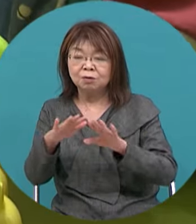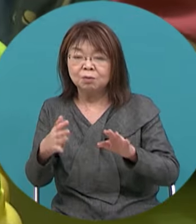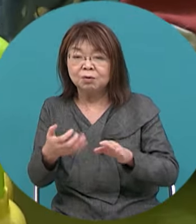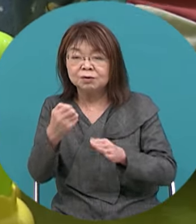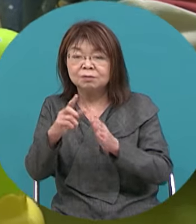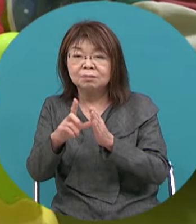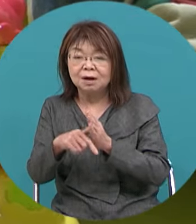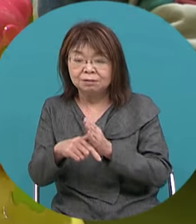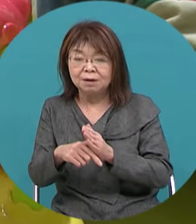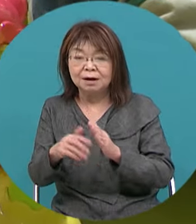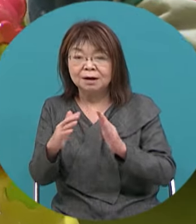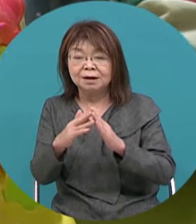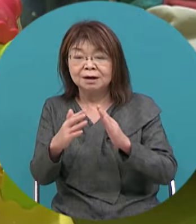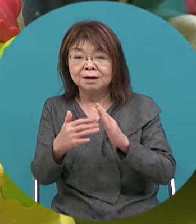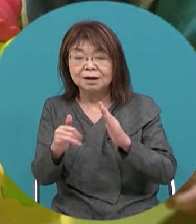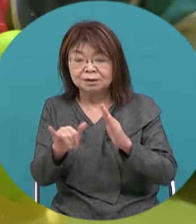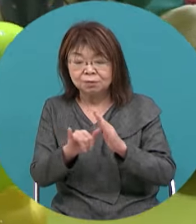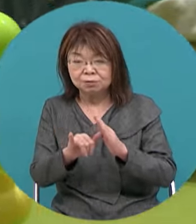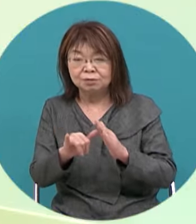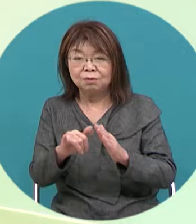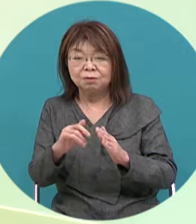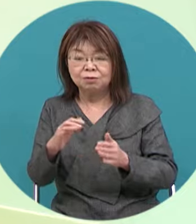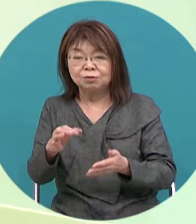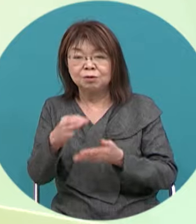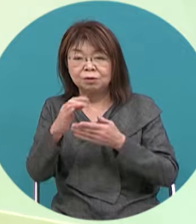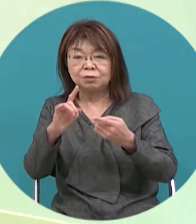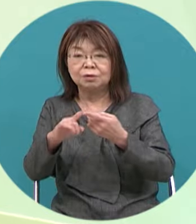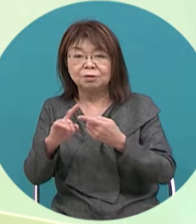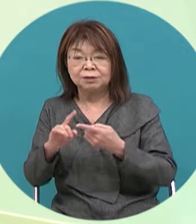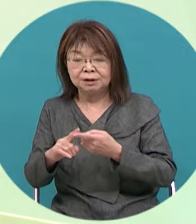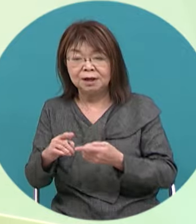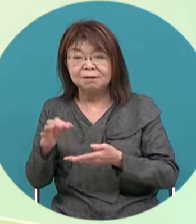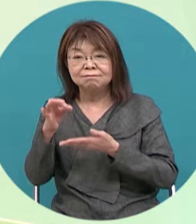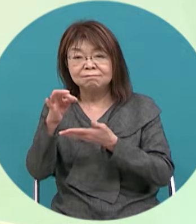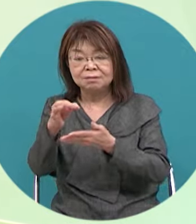得に応じて保護者が負担する仕組みとなっていました。